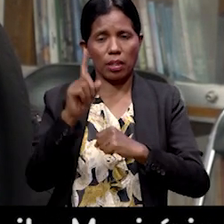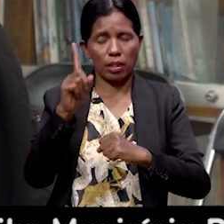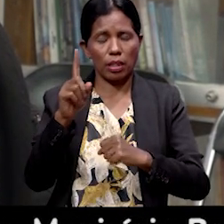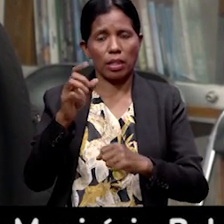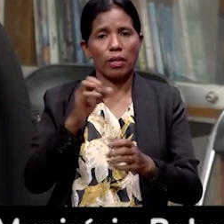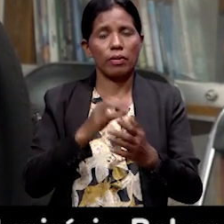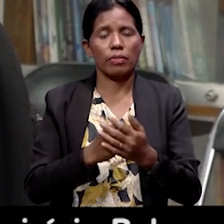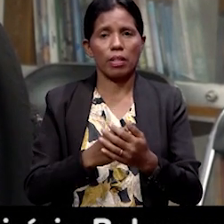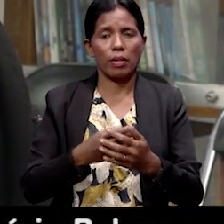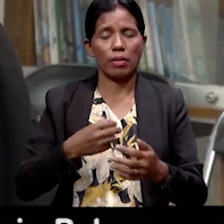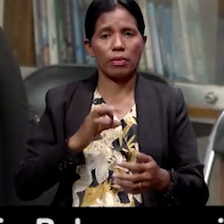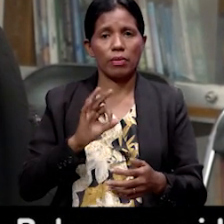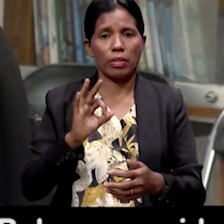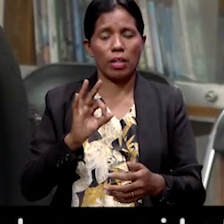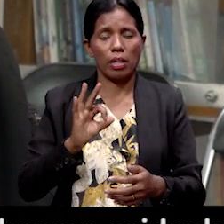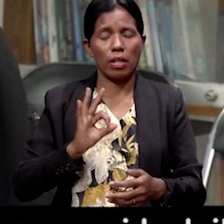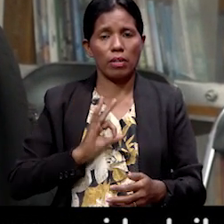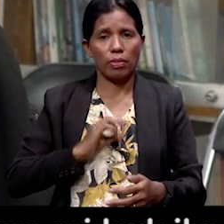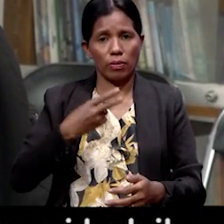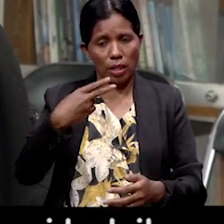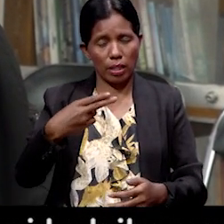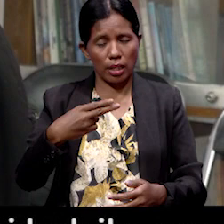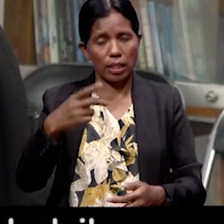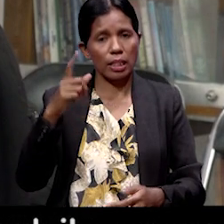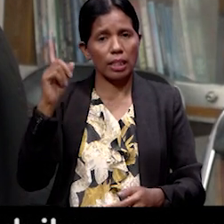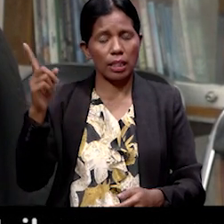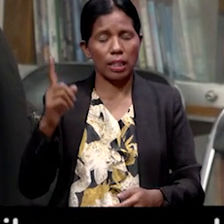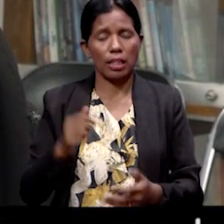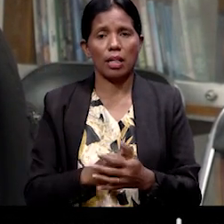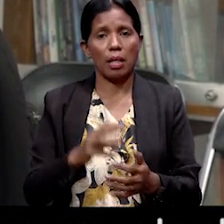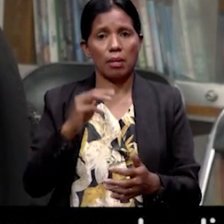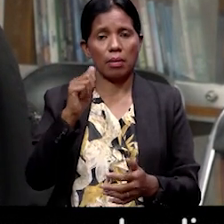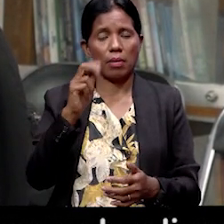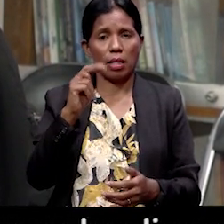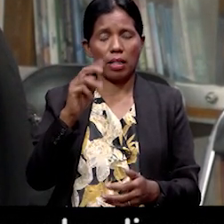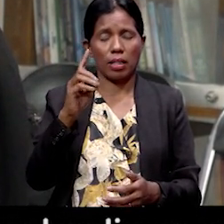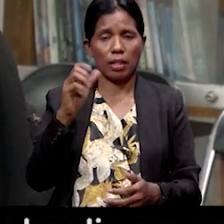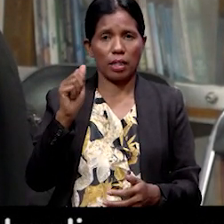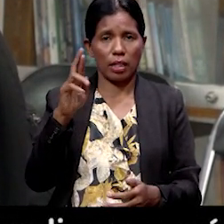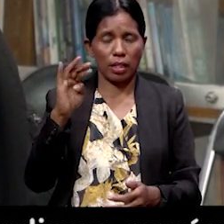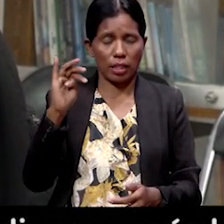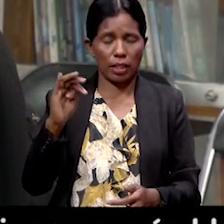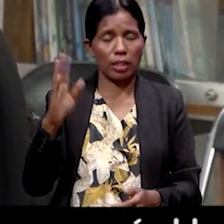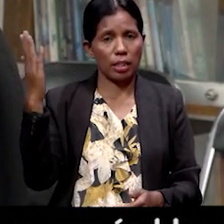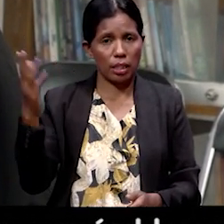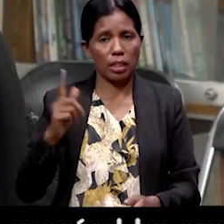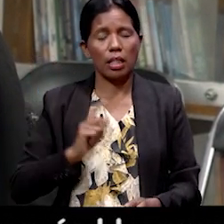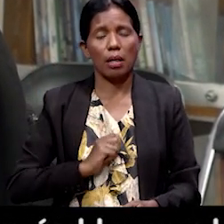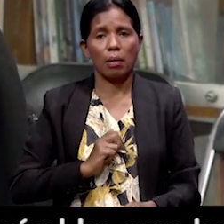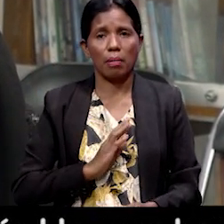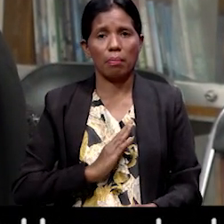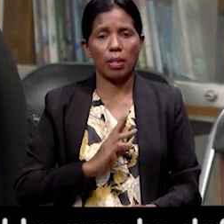fatuhada naing ida iha mandarin ida iha bayru pite no ida iha